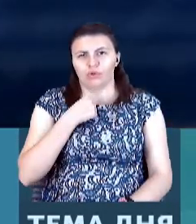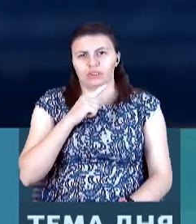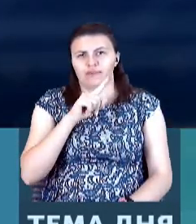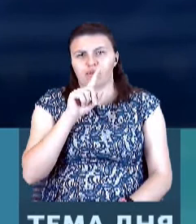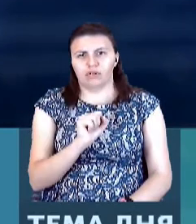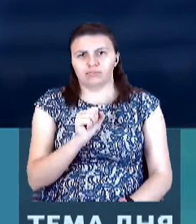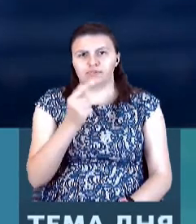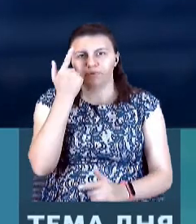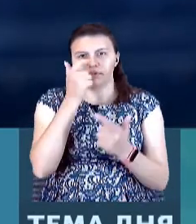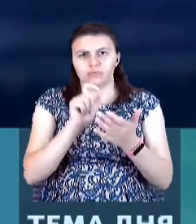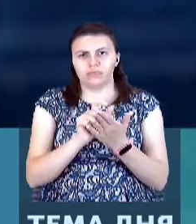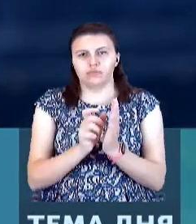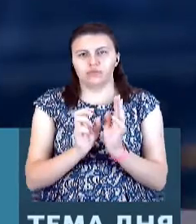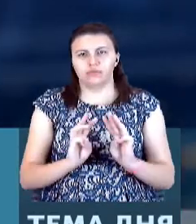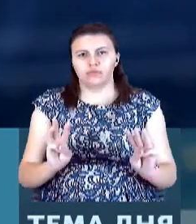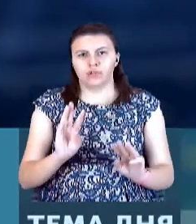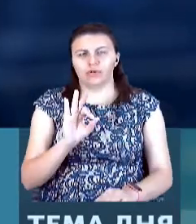повідомляє сайт Кабінету міністрів.